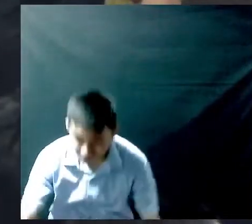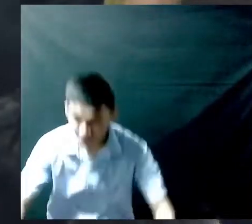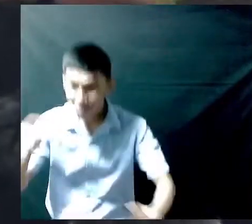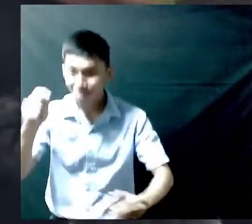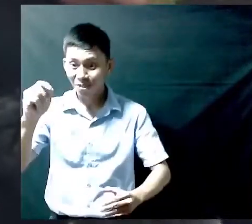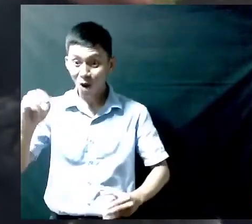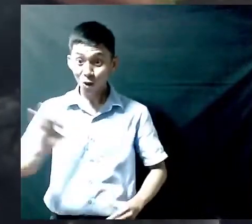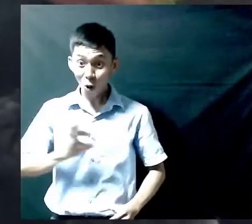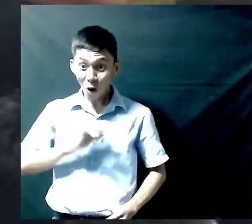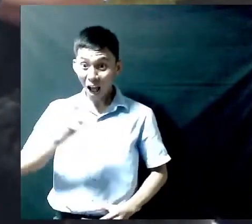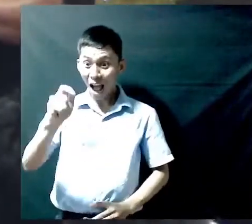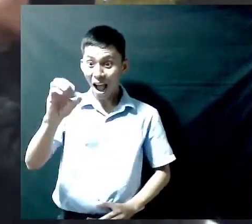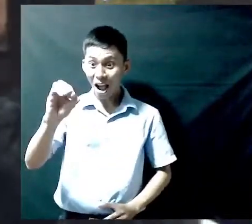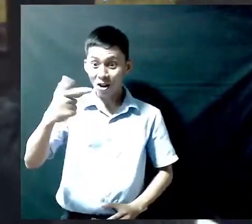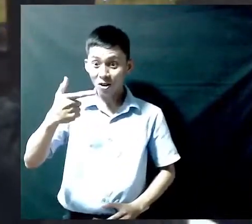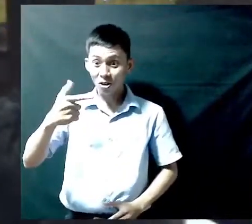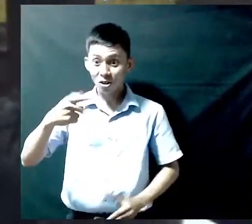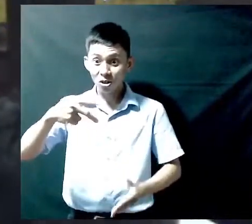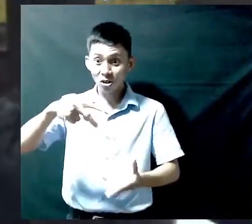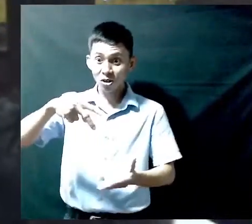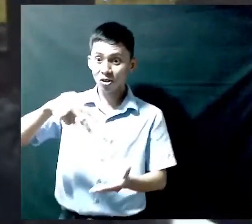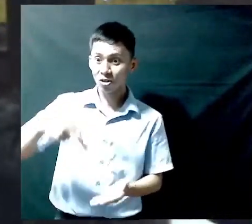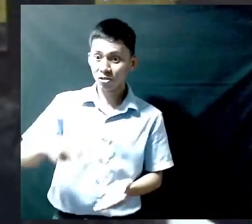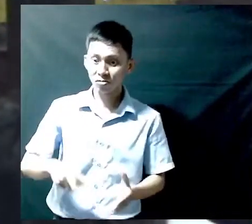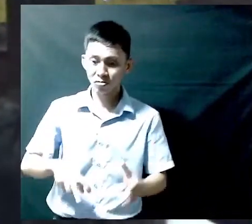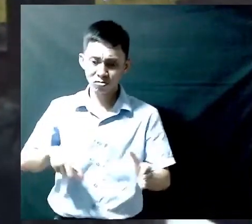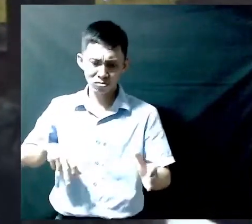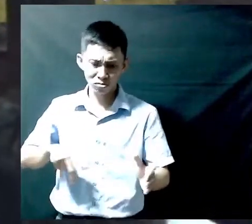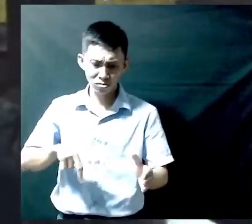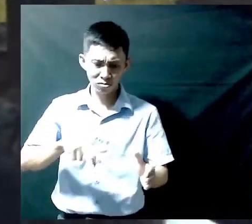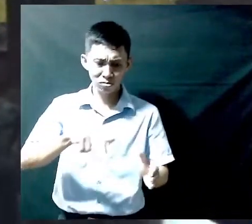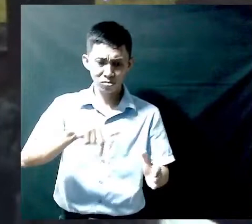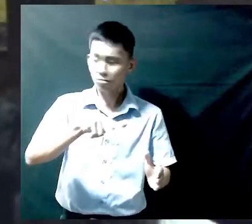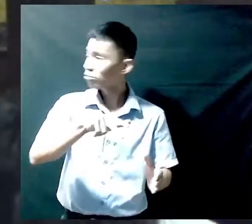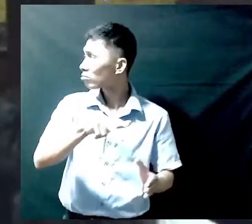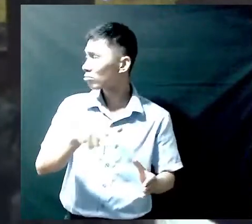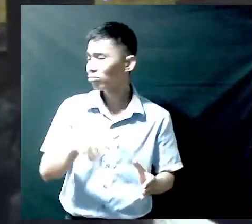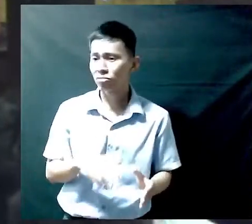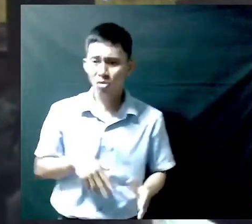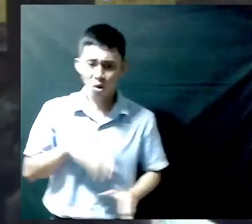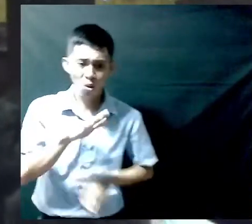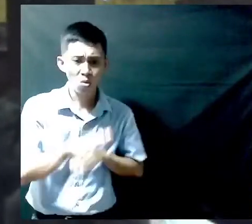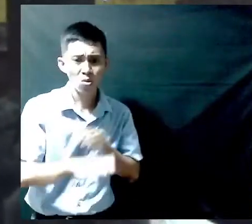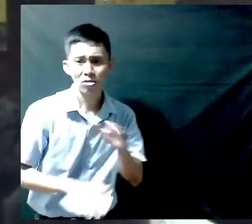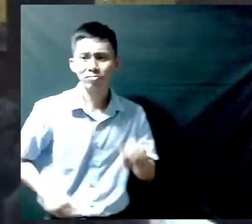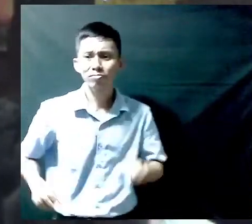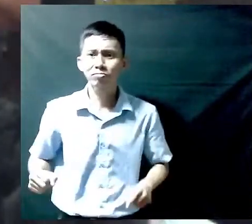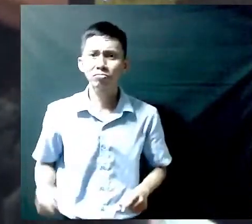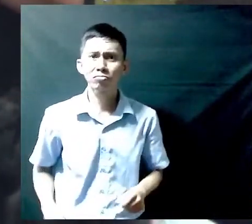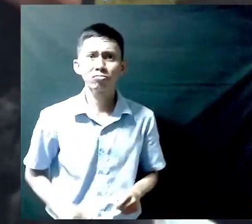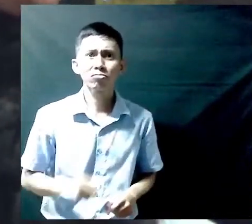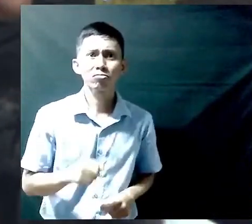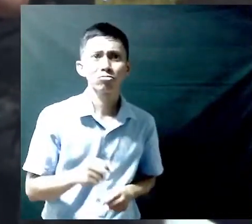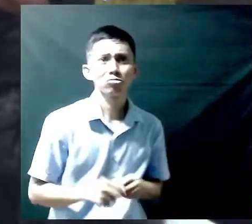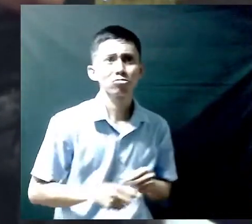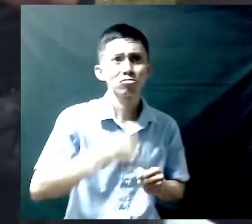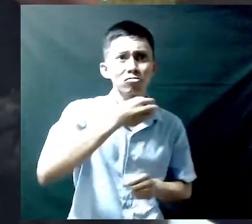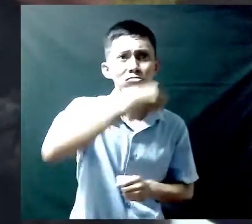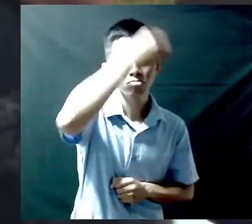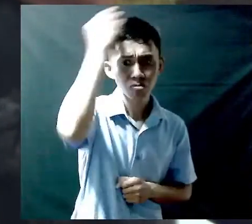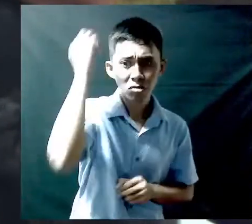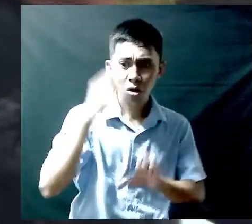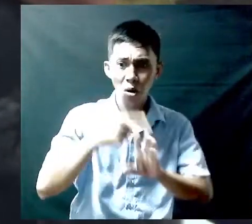toga, umaakyat sa entablado, kinukuha yung diploma nila, kumakamay, ako po nasa